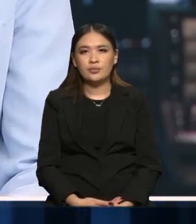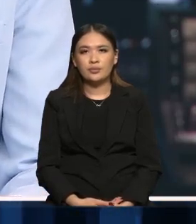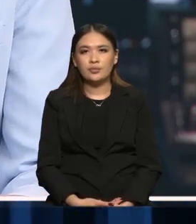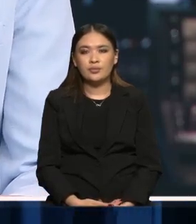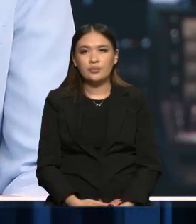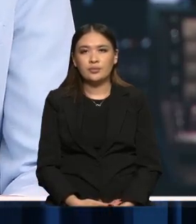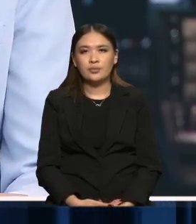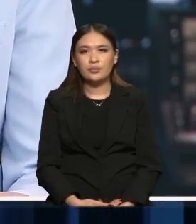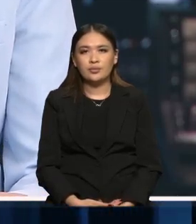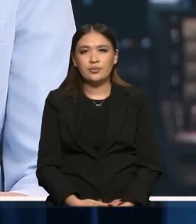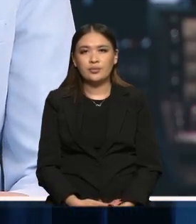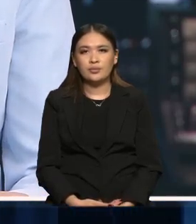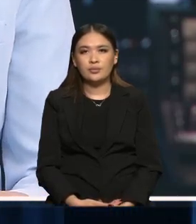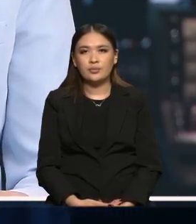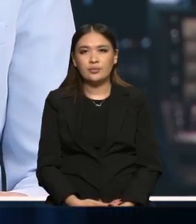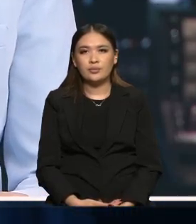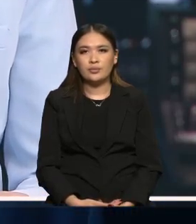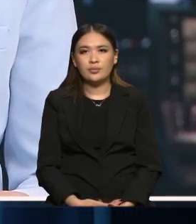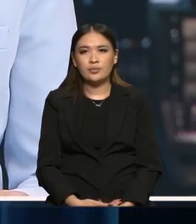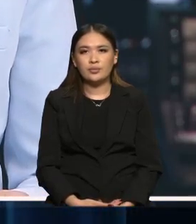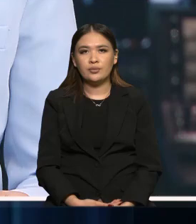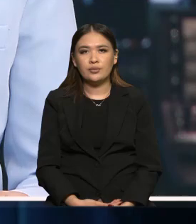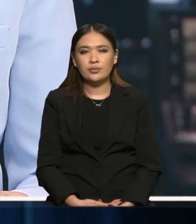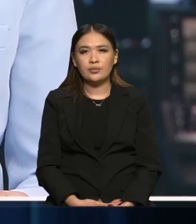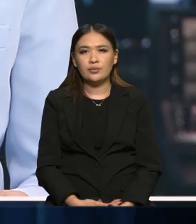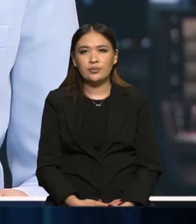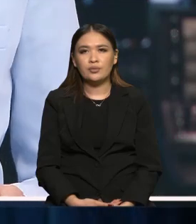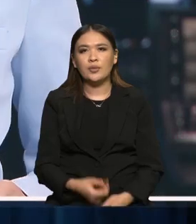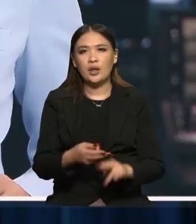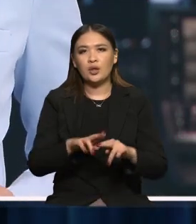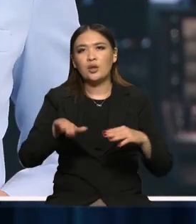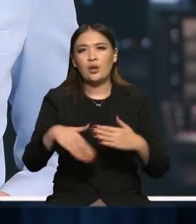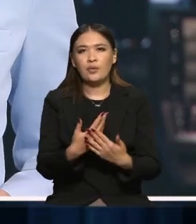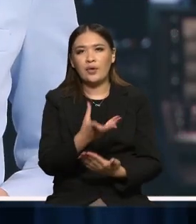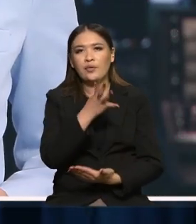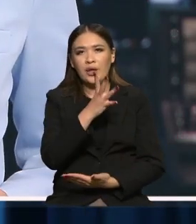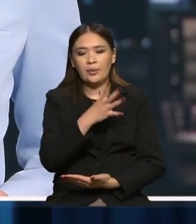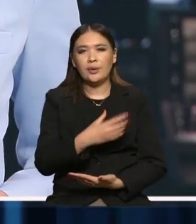Айгуль. Приветствую наших телезрителей и тех, кто только что присоединился к Жібек жолы. Это новое